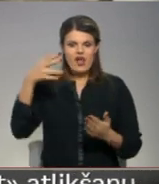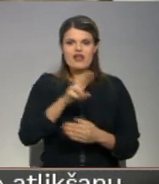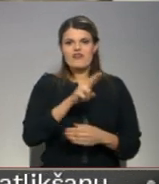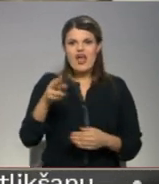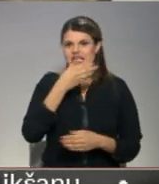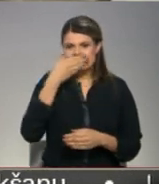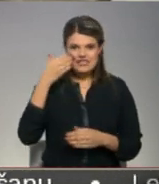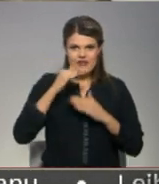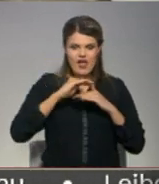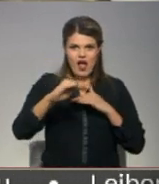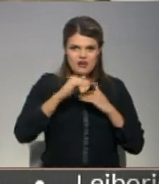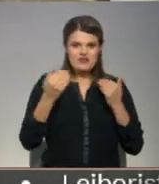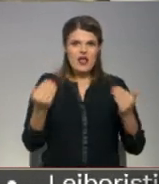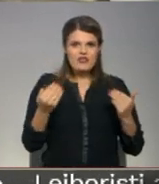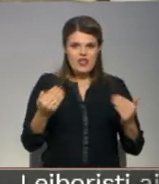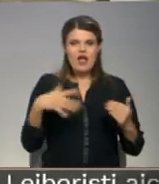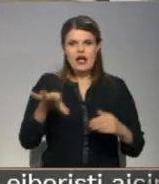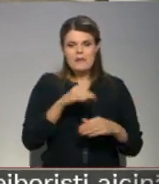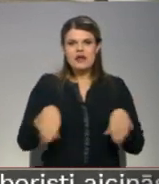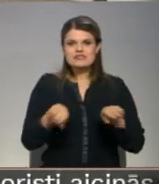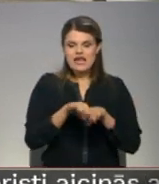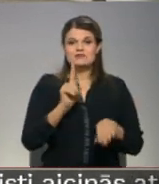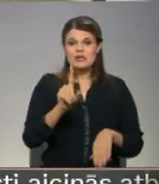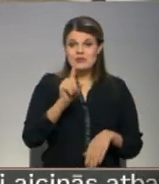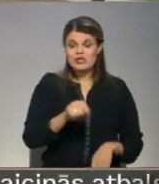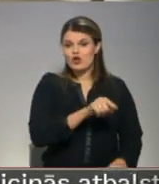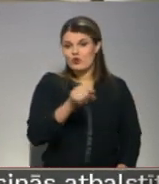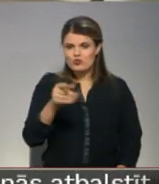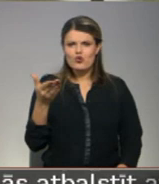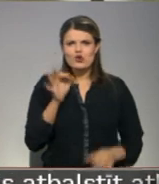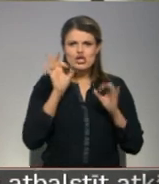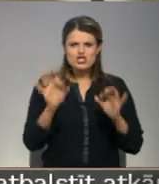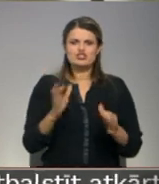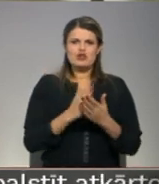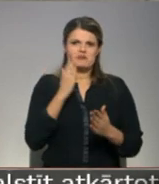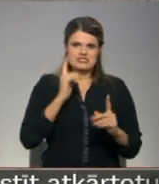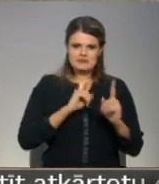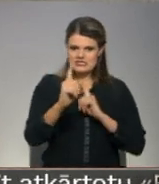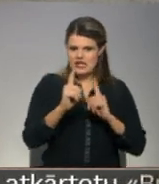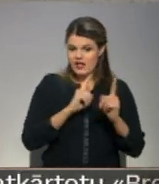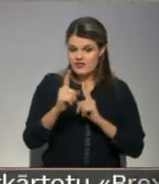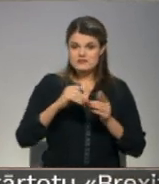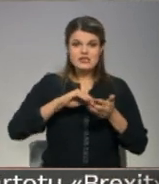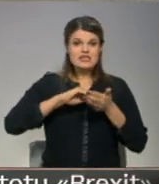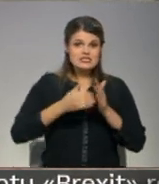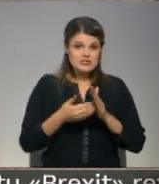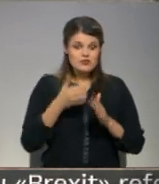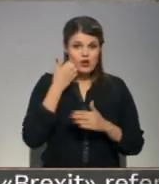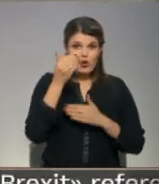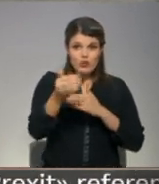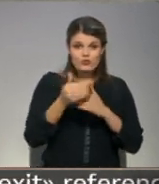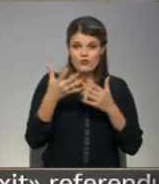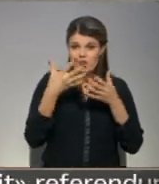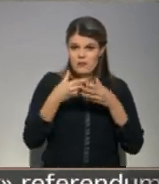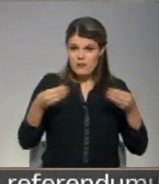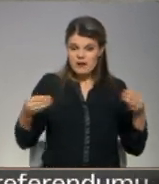asfalts, un pašlaik mēs tikai aizveram tās bedres, kas ir tiešām bīstamas satiksmē. Situācija, ka tojoties